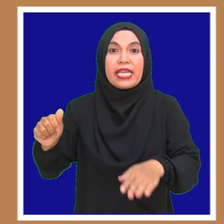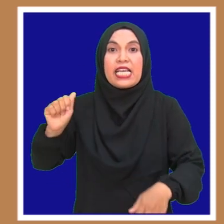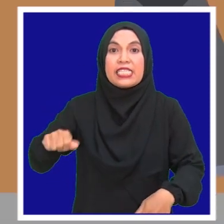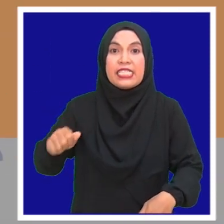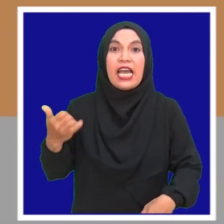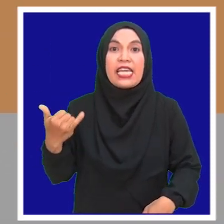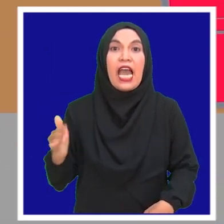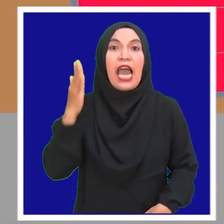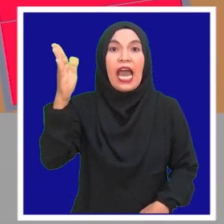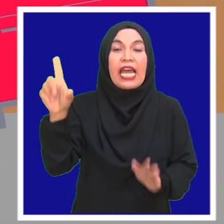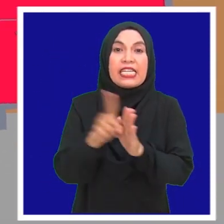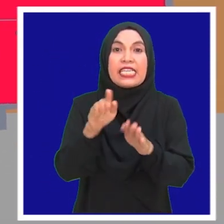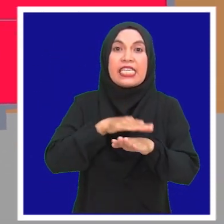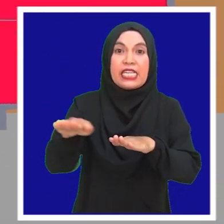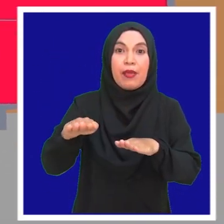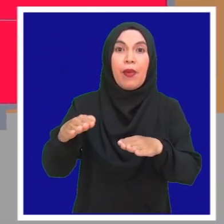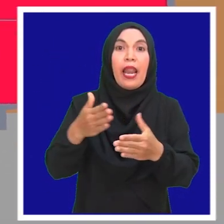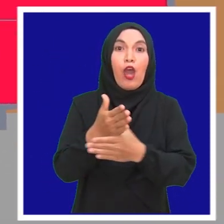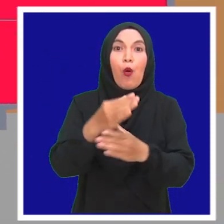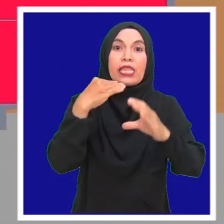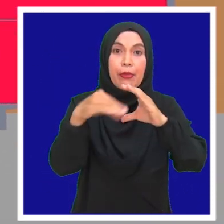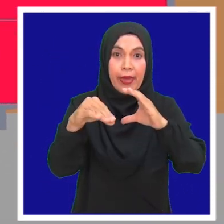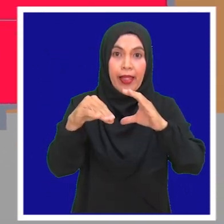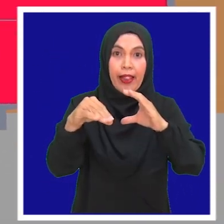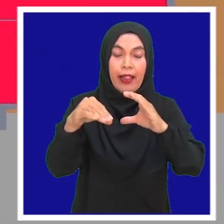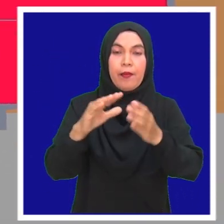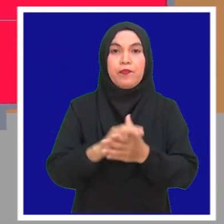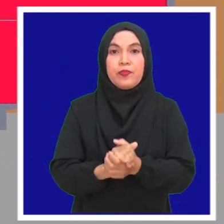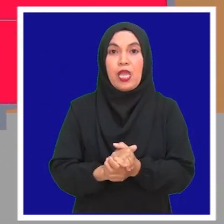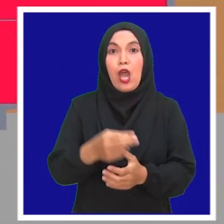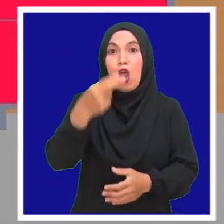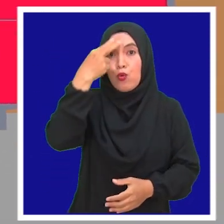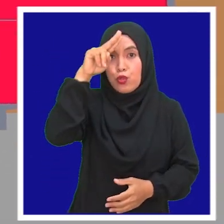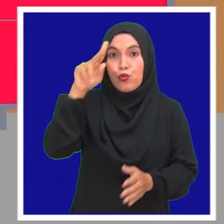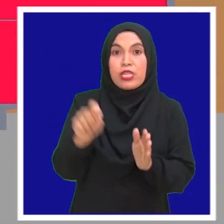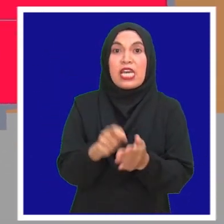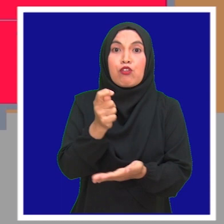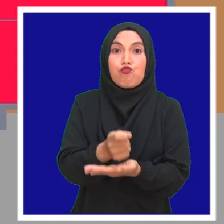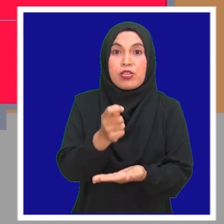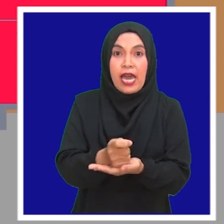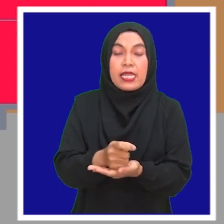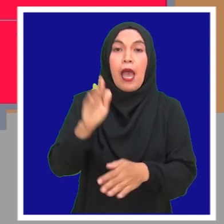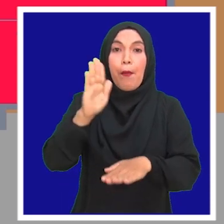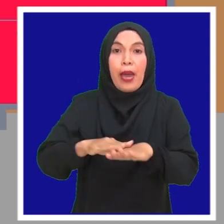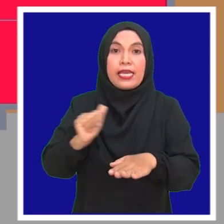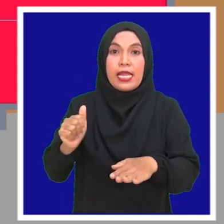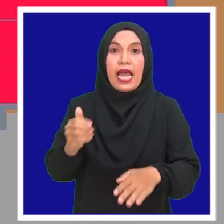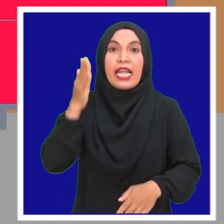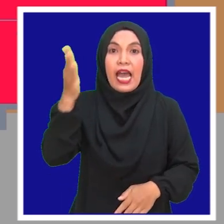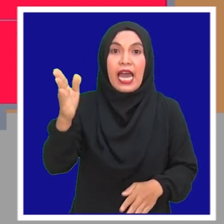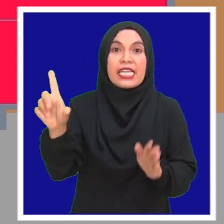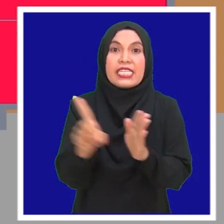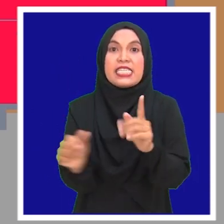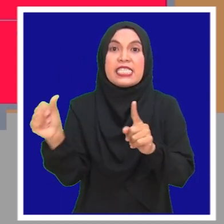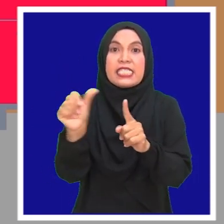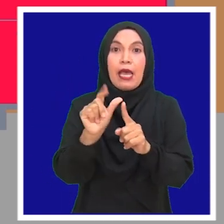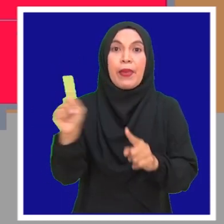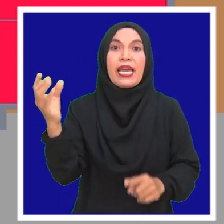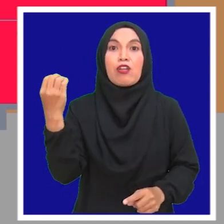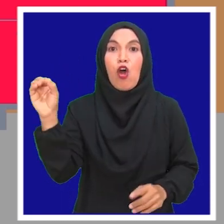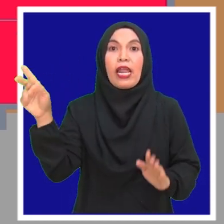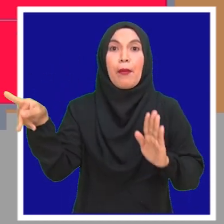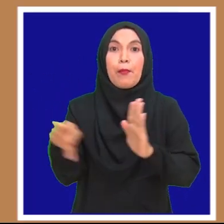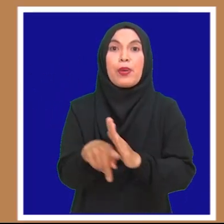anu bakal dikirim ngalalui email anu didaftarkeun. Kanggo tergugat atanapi termohon, panggilan sidang bakal didugikeun